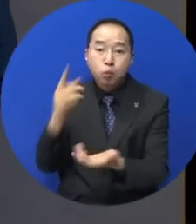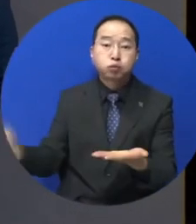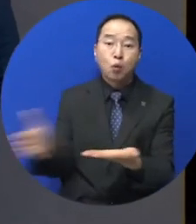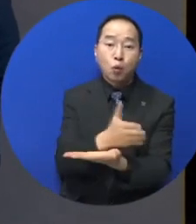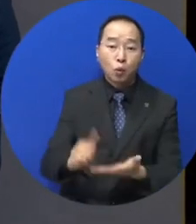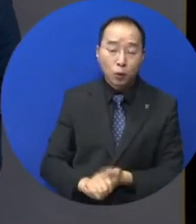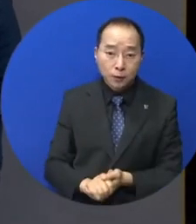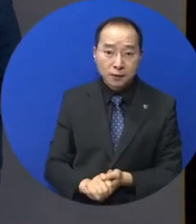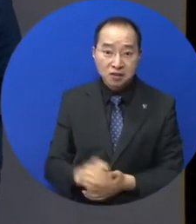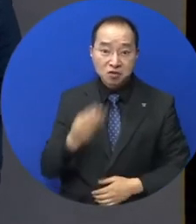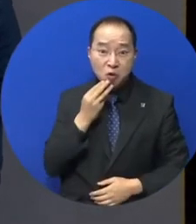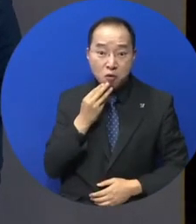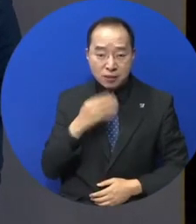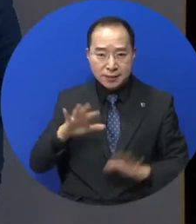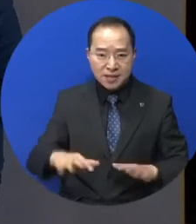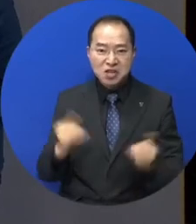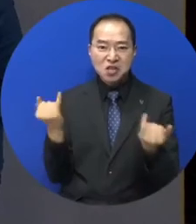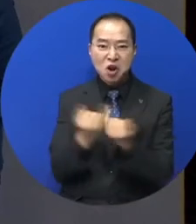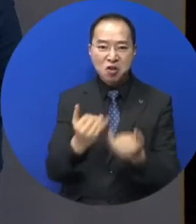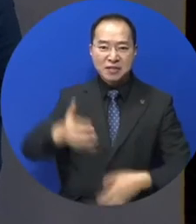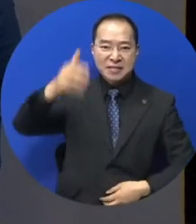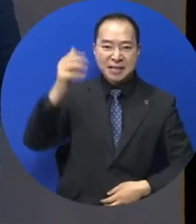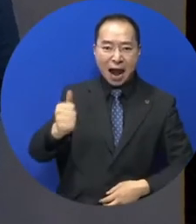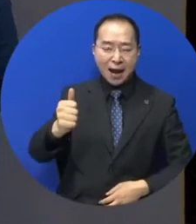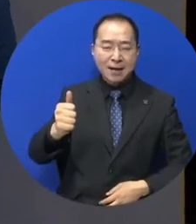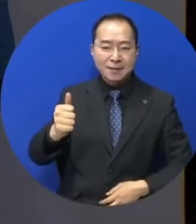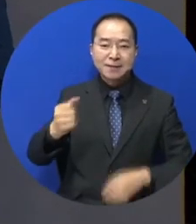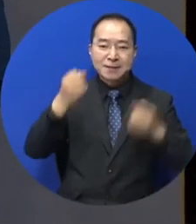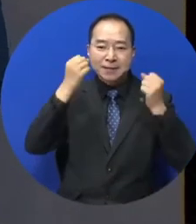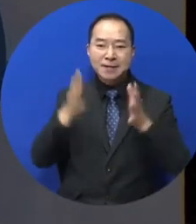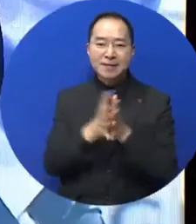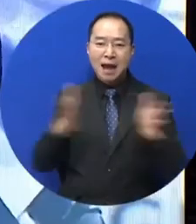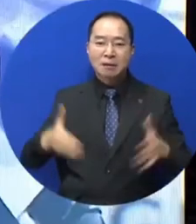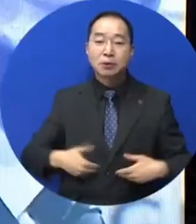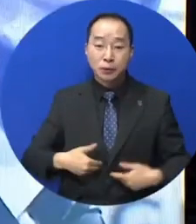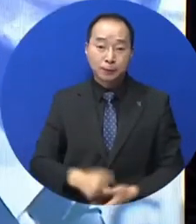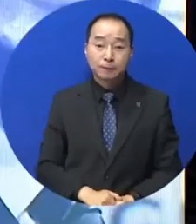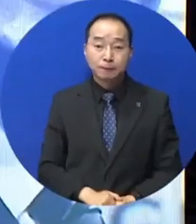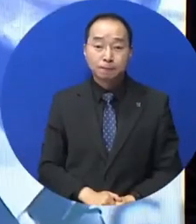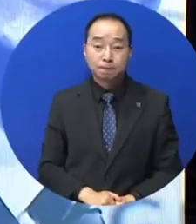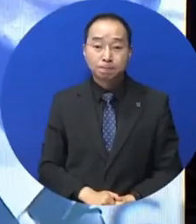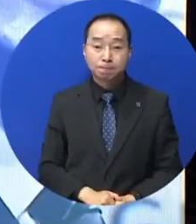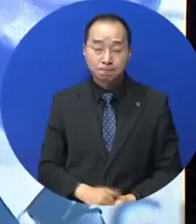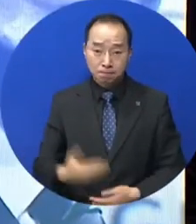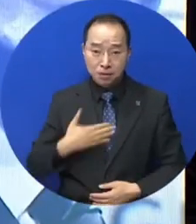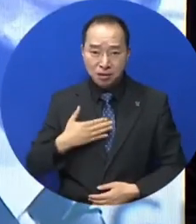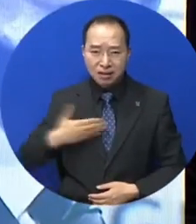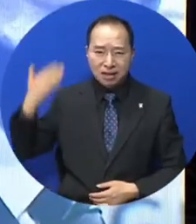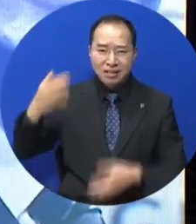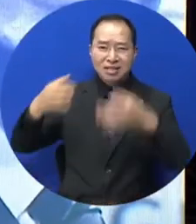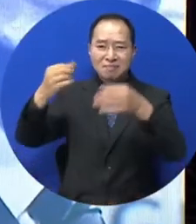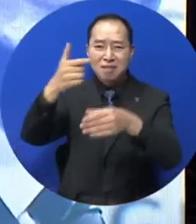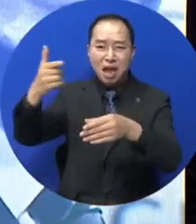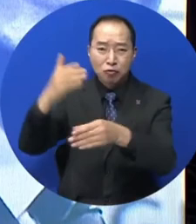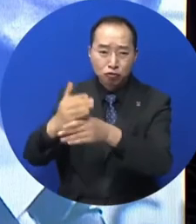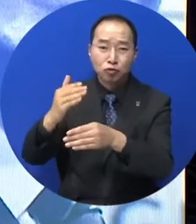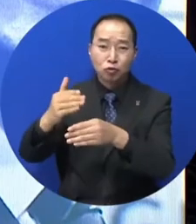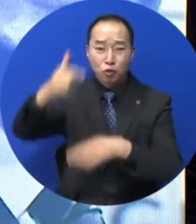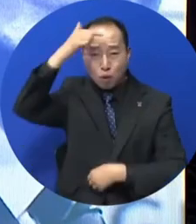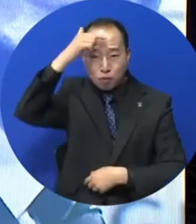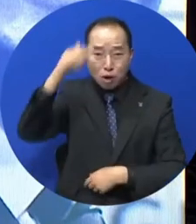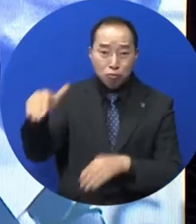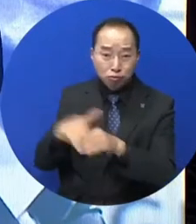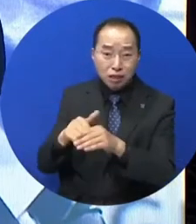도시로서 서울도 이제는 여성시장을 탄생시킬 때가 되었습니다. 저는 김대중, 노무현, 문재인 세